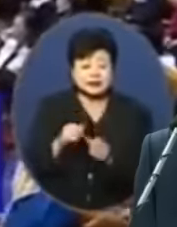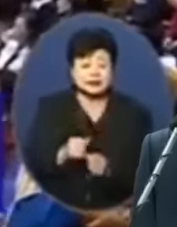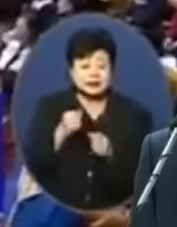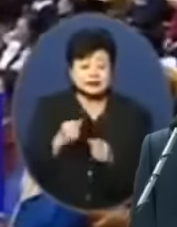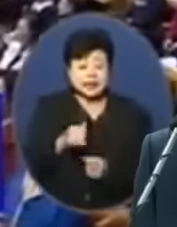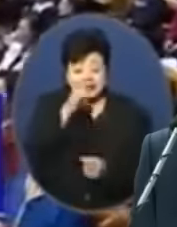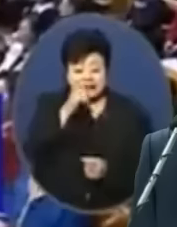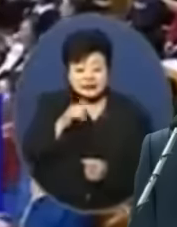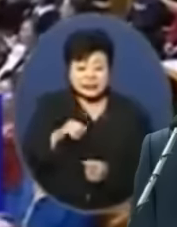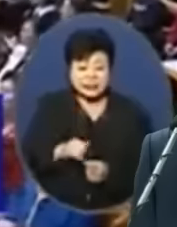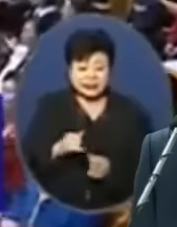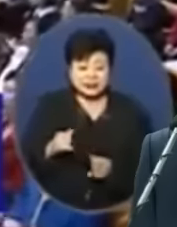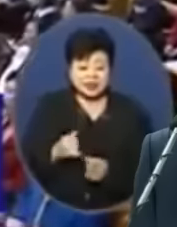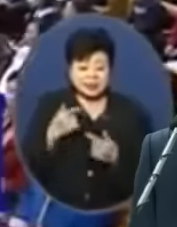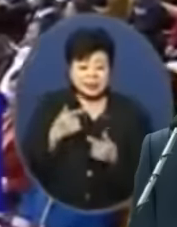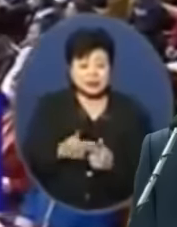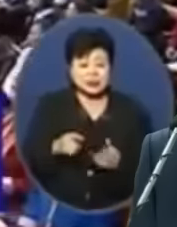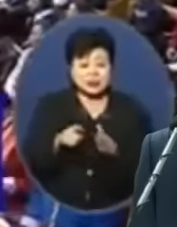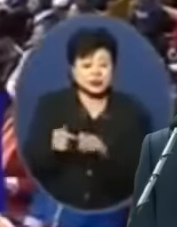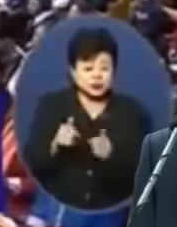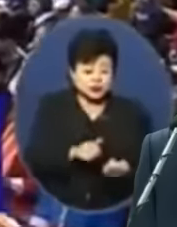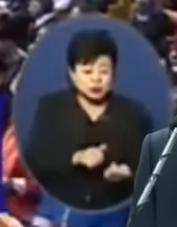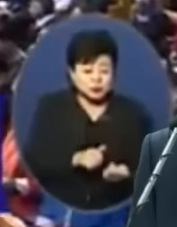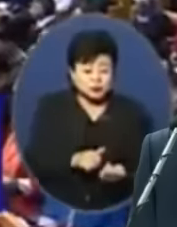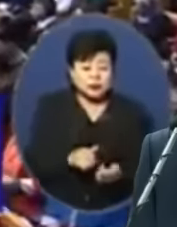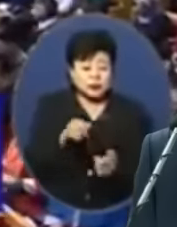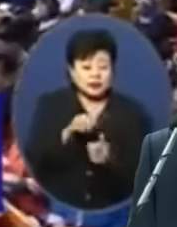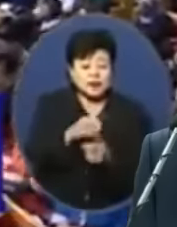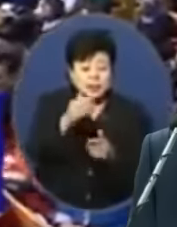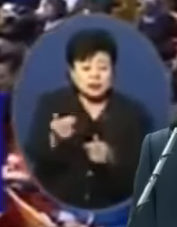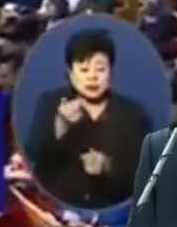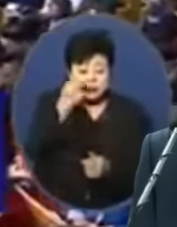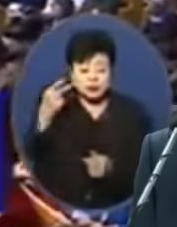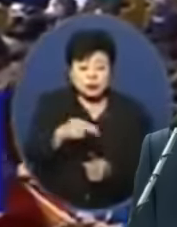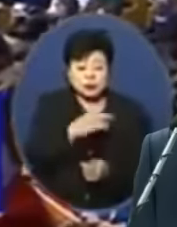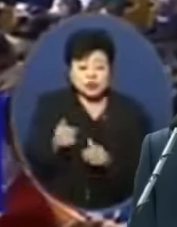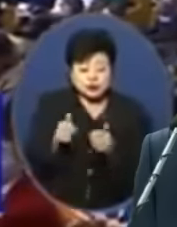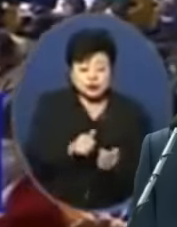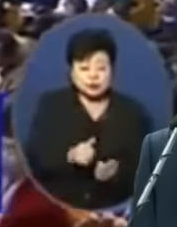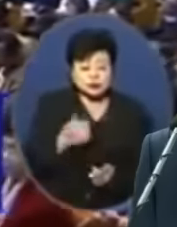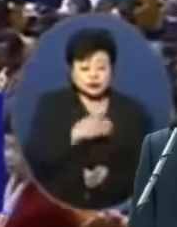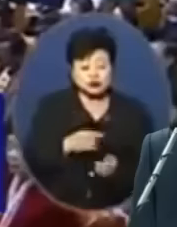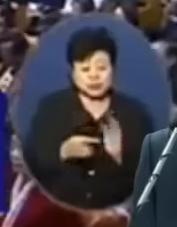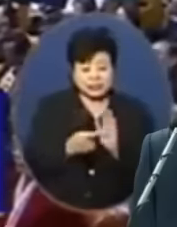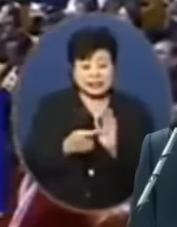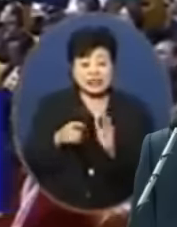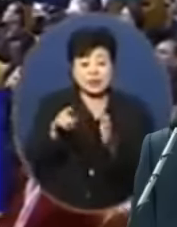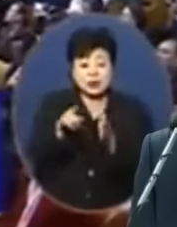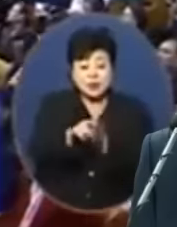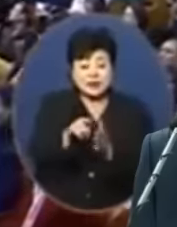자가 항상 예수를 위하여 죽음에 넘겨지면 예수의 생명이 또한 우리 죽을 육체에 나타나게 하려미라.